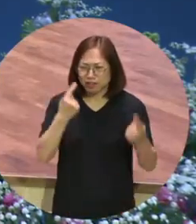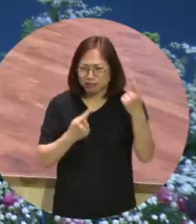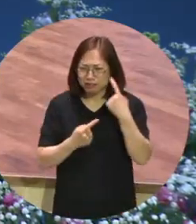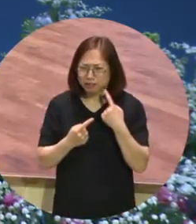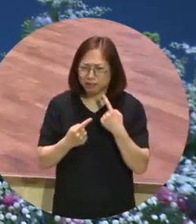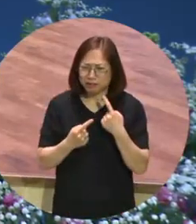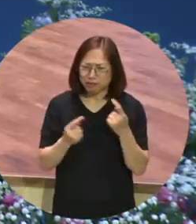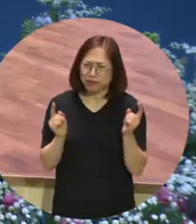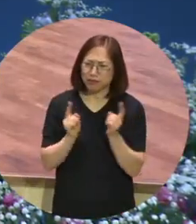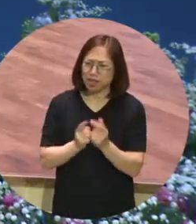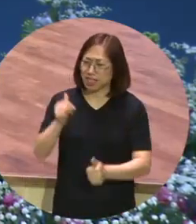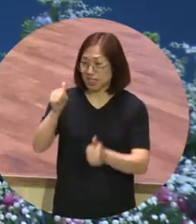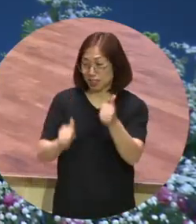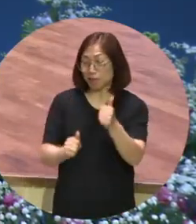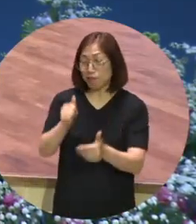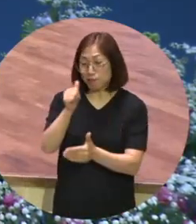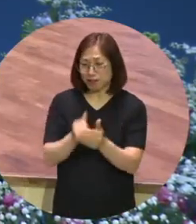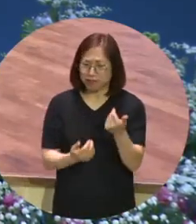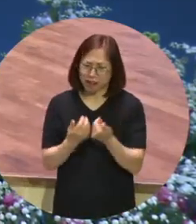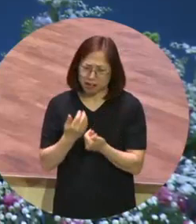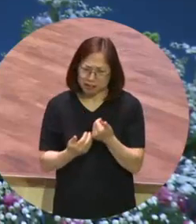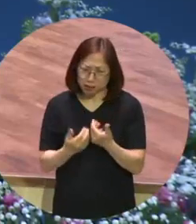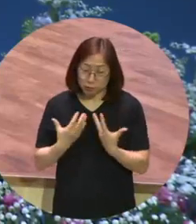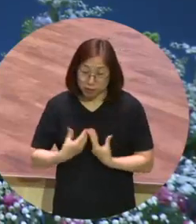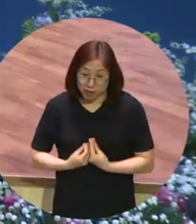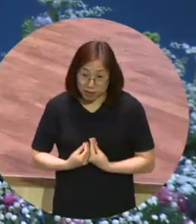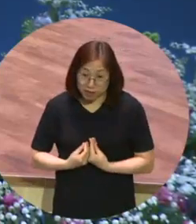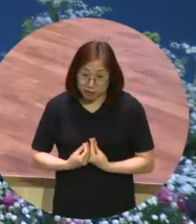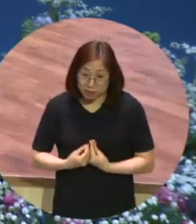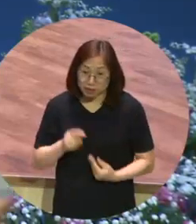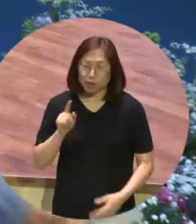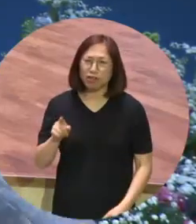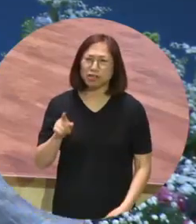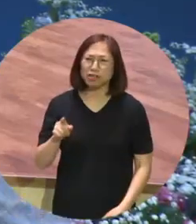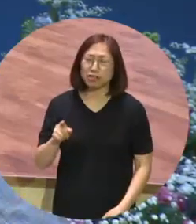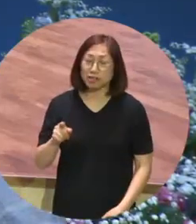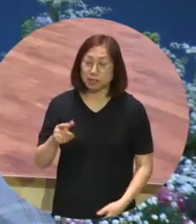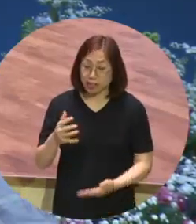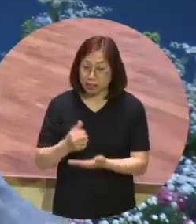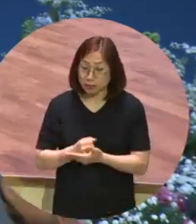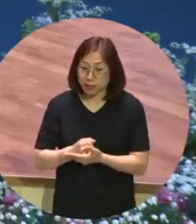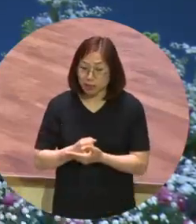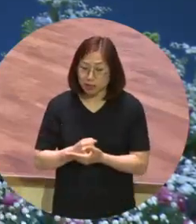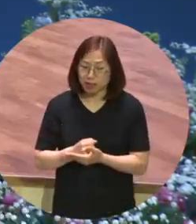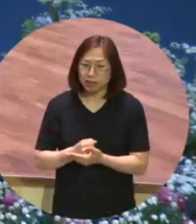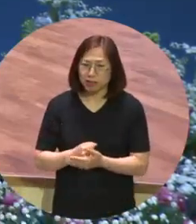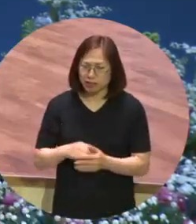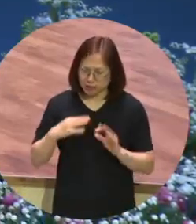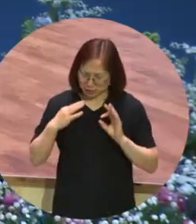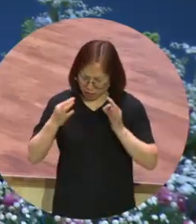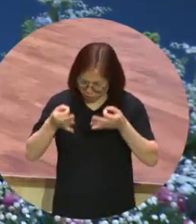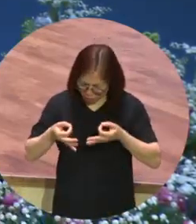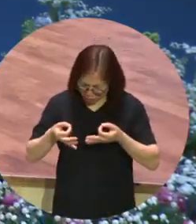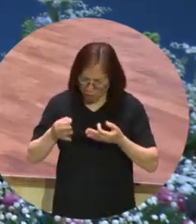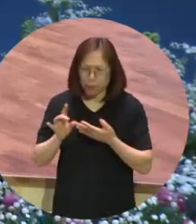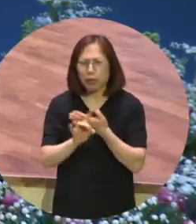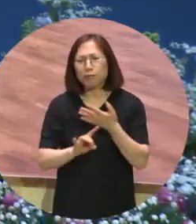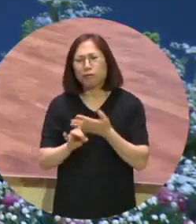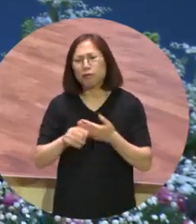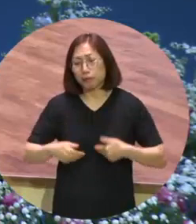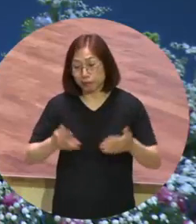상처받고 시험들고 갈등하고 낙심하고 그런 것들이 있는 사람들은 본인 스스로가 다른 변명하면 안